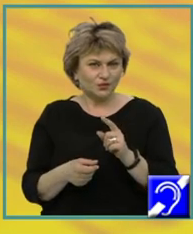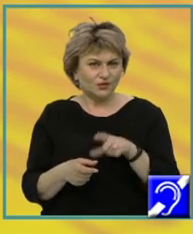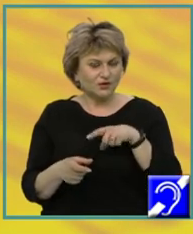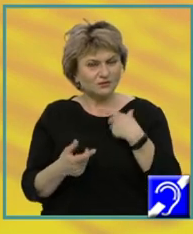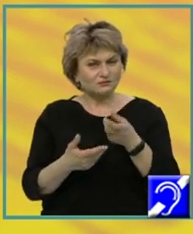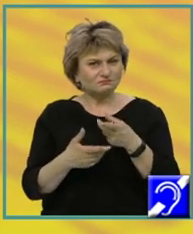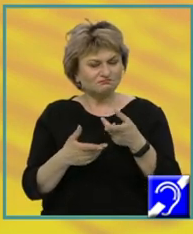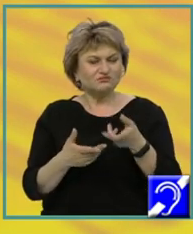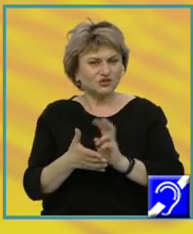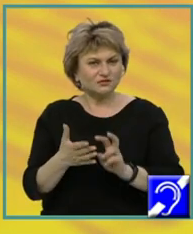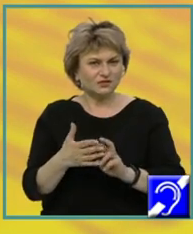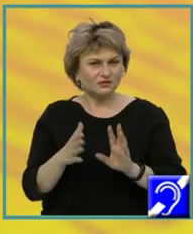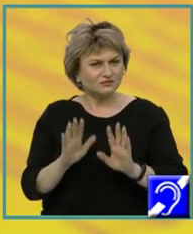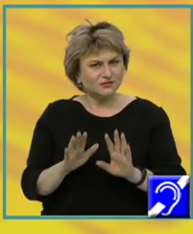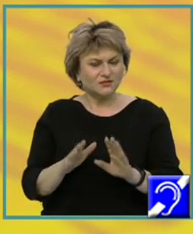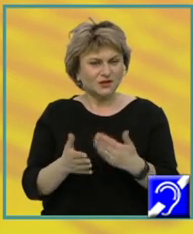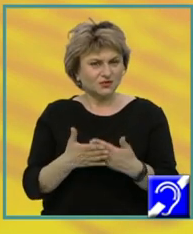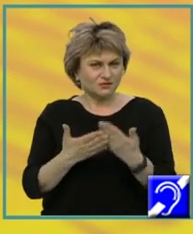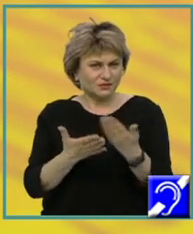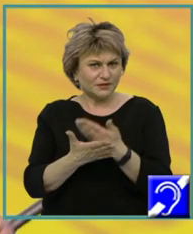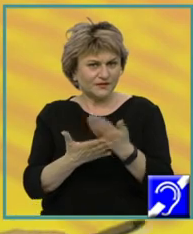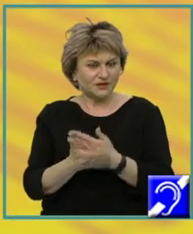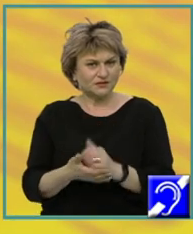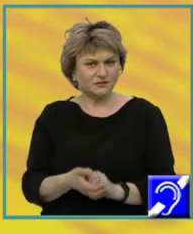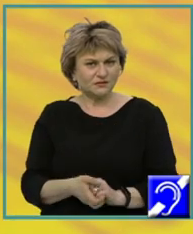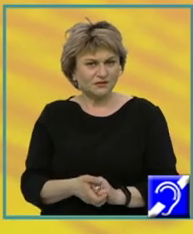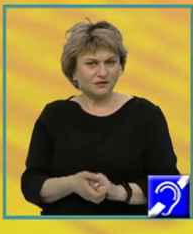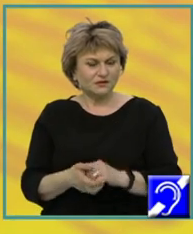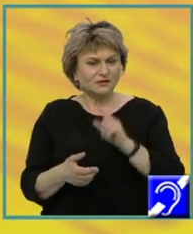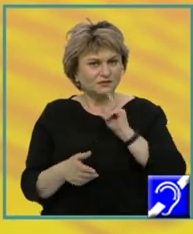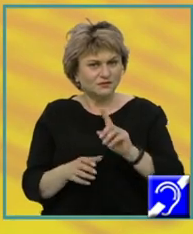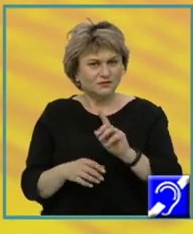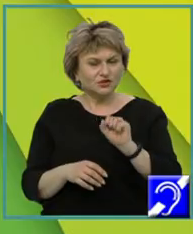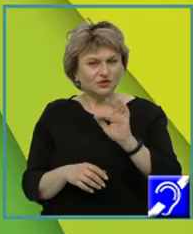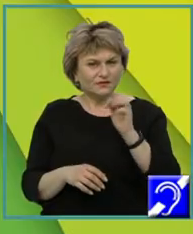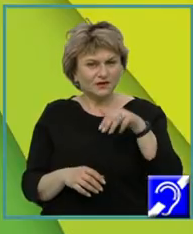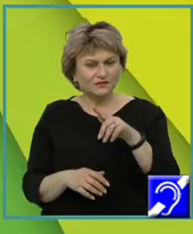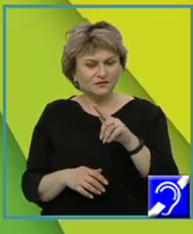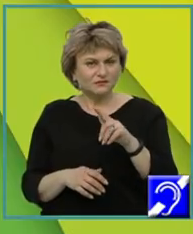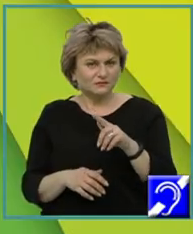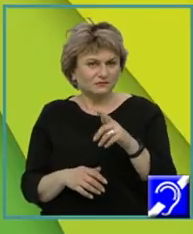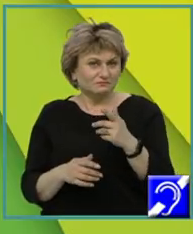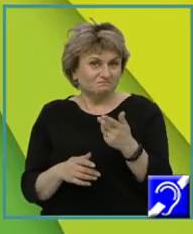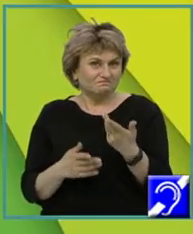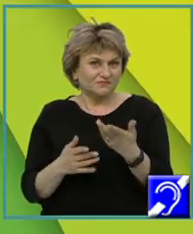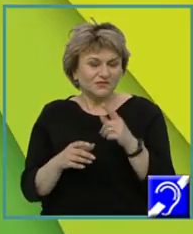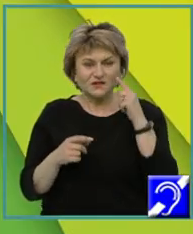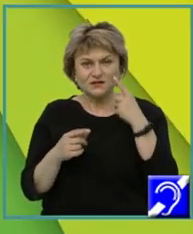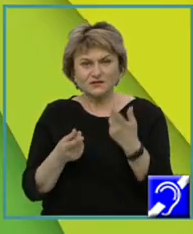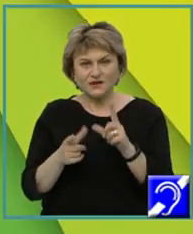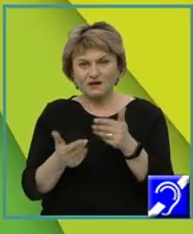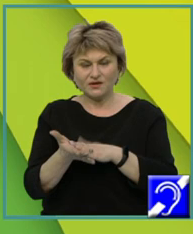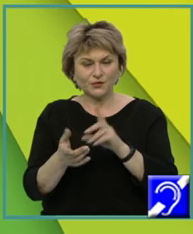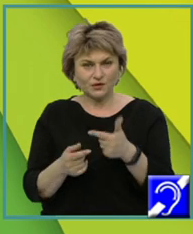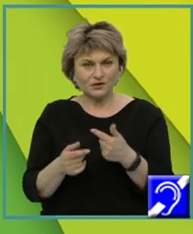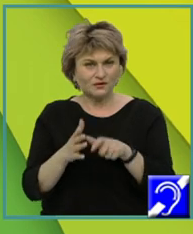atrași de această poveste a chinui tu lui Ștefan gheorghidiu Gândiți vă puțin la faptul că